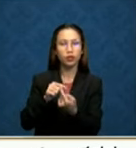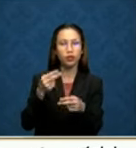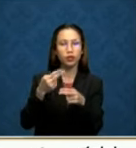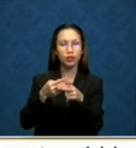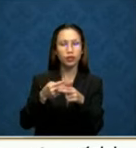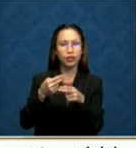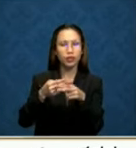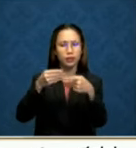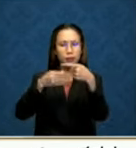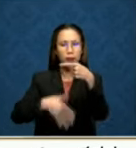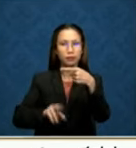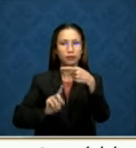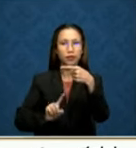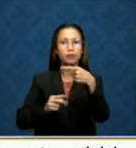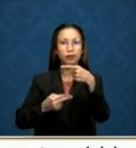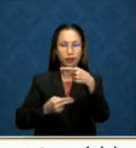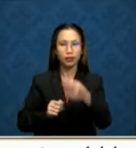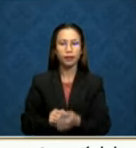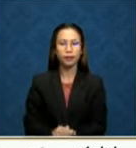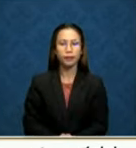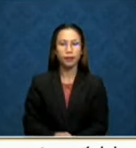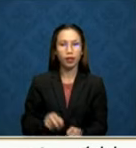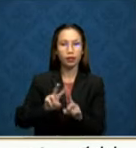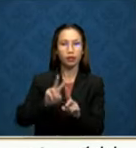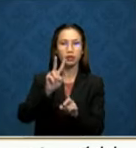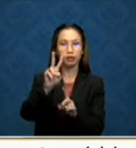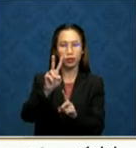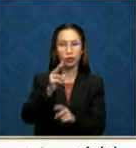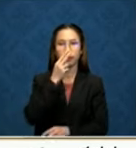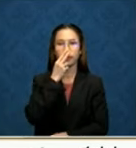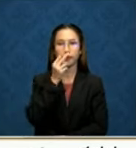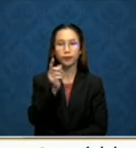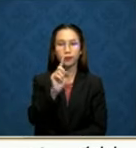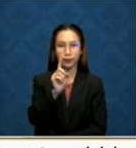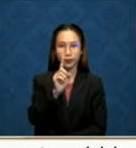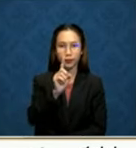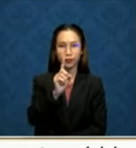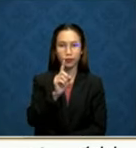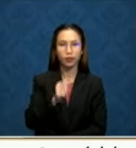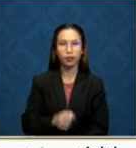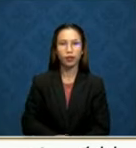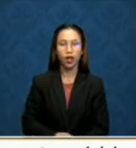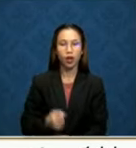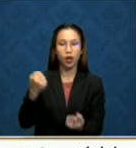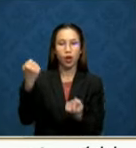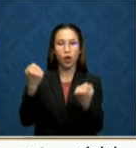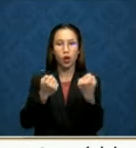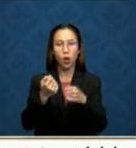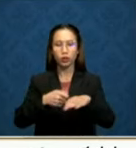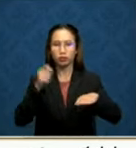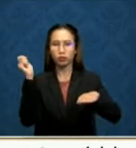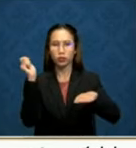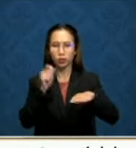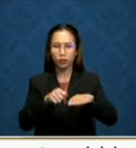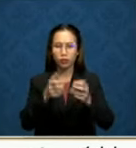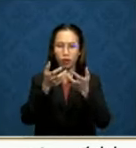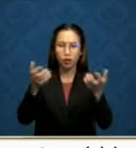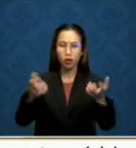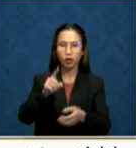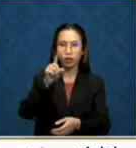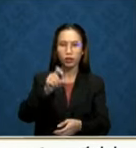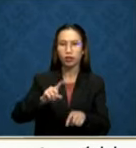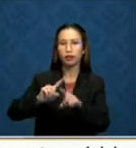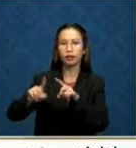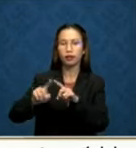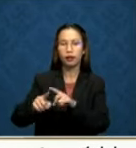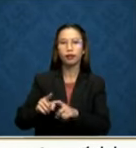อกันหนึ่หมื่นชื่อประเด็นที่ 2 เพรAcc &เห็นเรื่องการทุบรถ Heian รเรื่องการทุบสินค้าที่ชำรดบกพร่